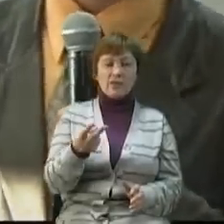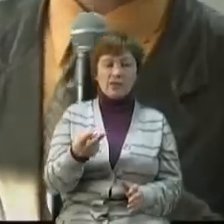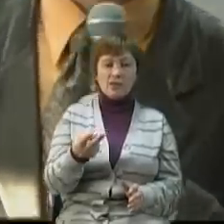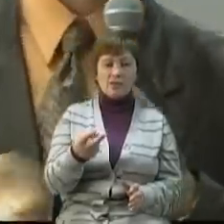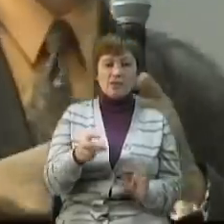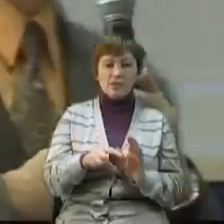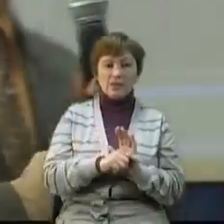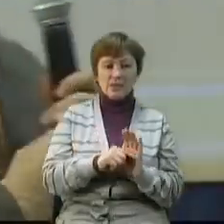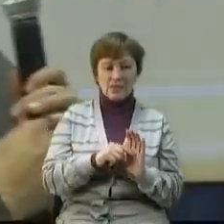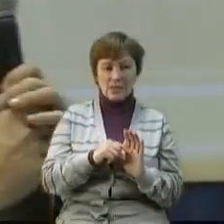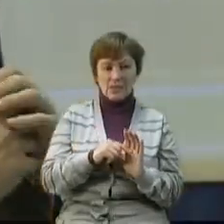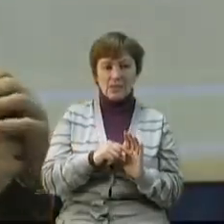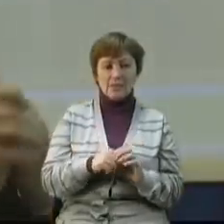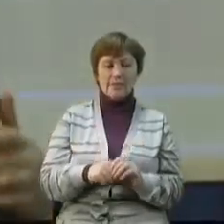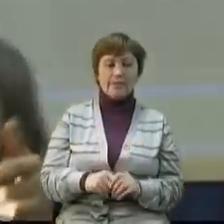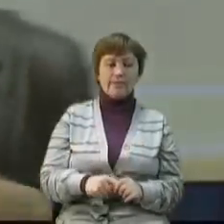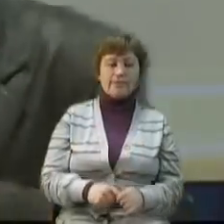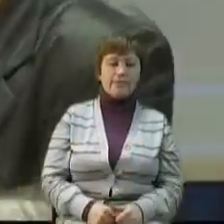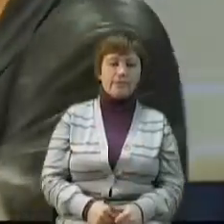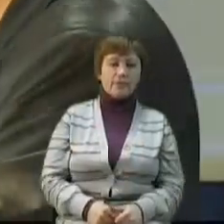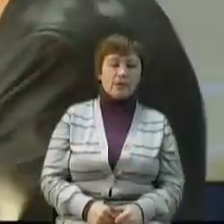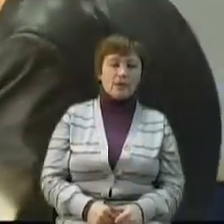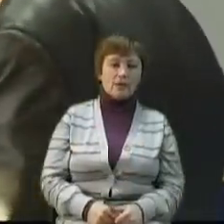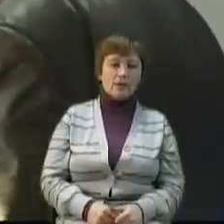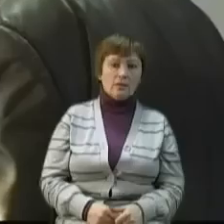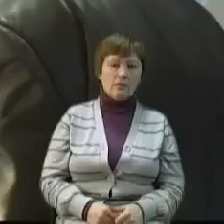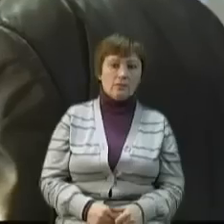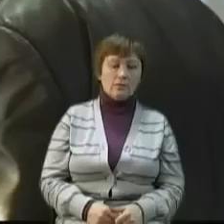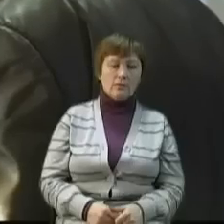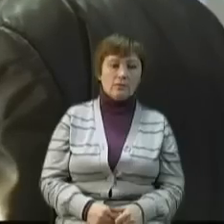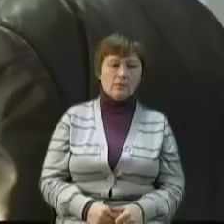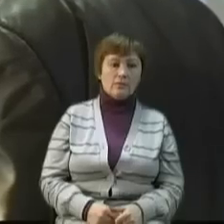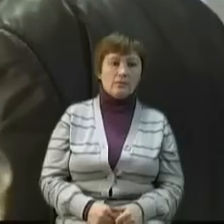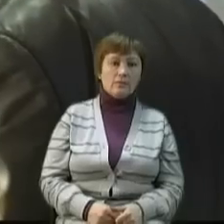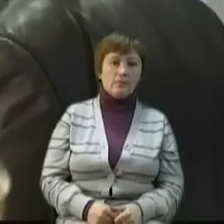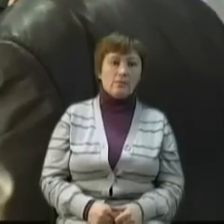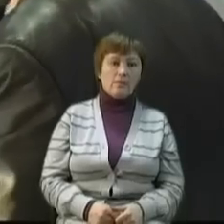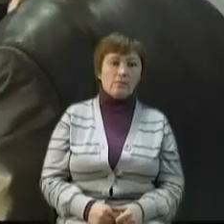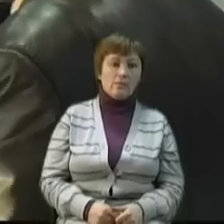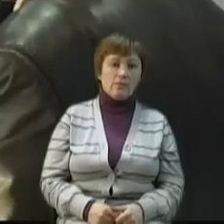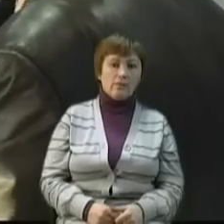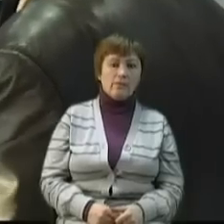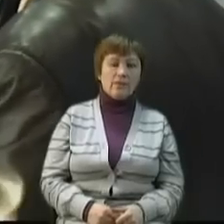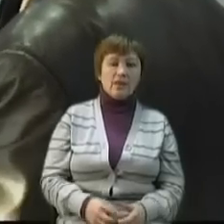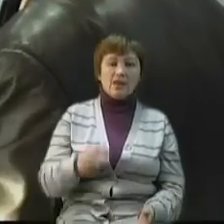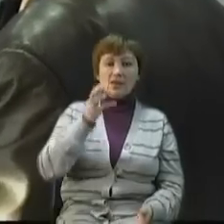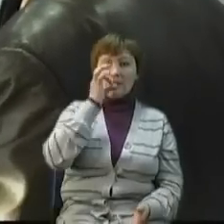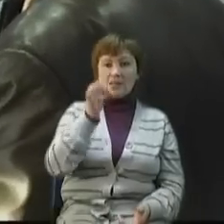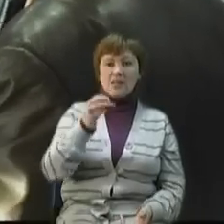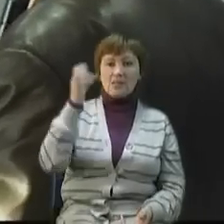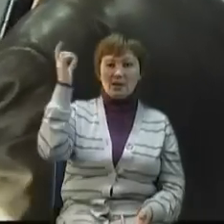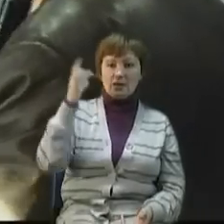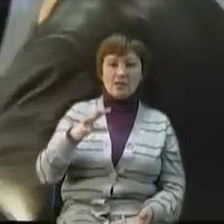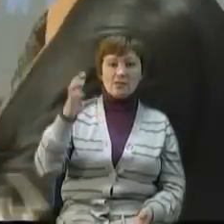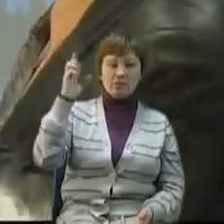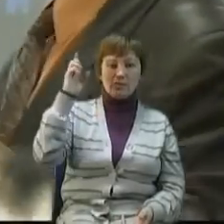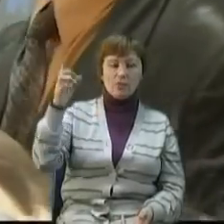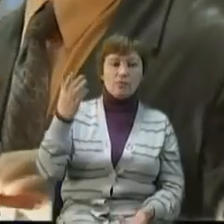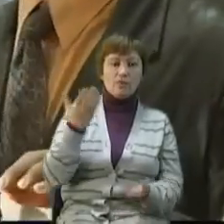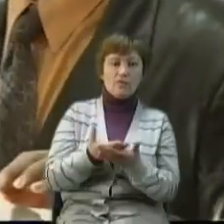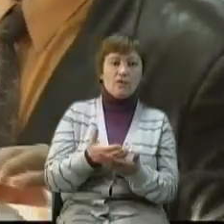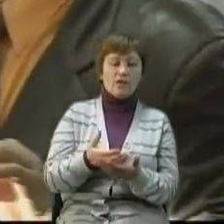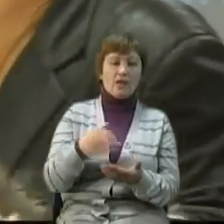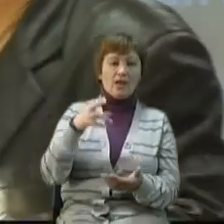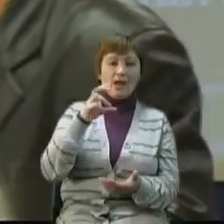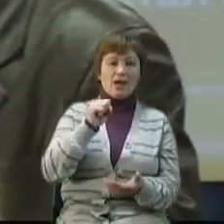стих. Посмотрите, где оно там написано. «И сказал Господь Бог: вот Адам стал как один